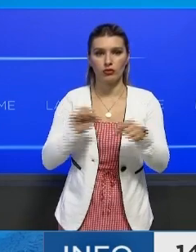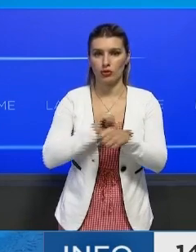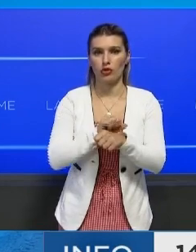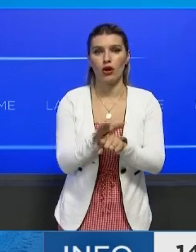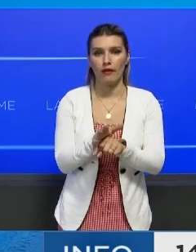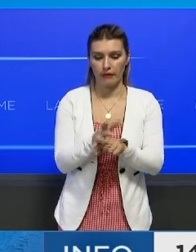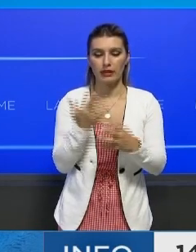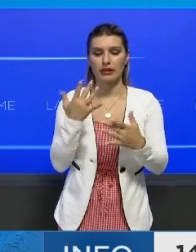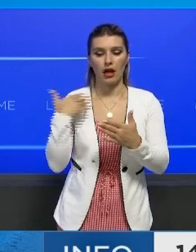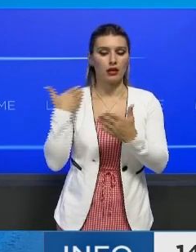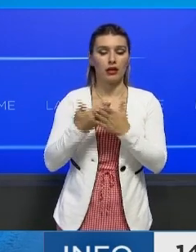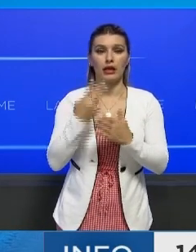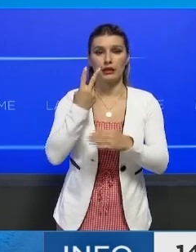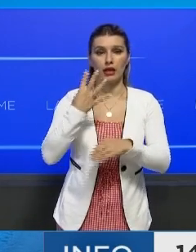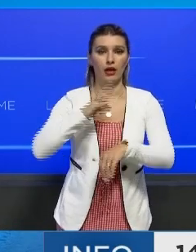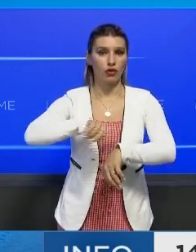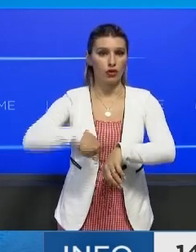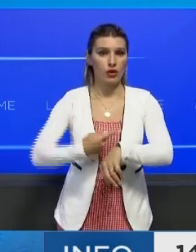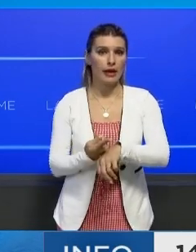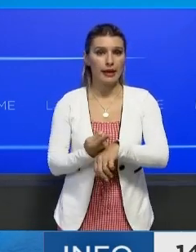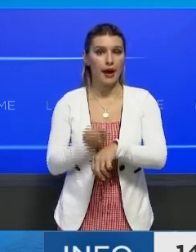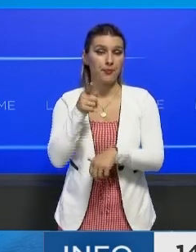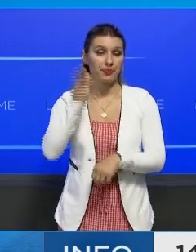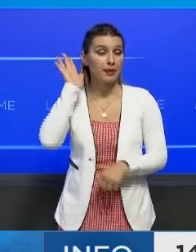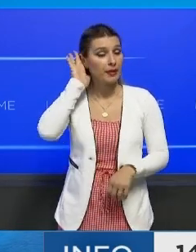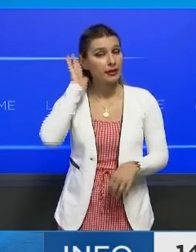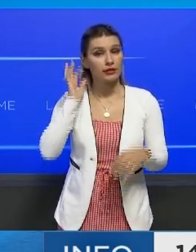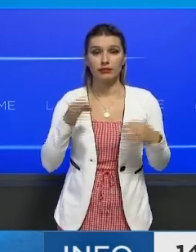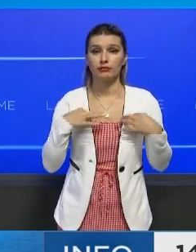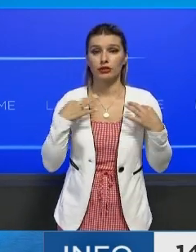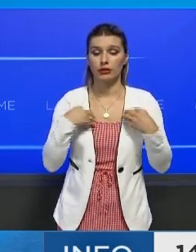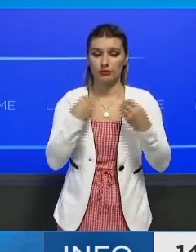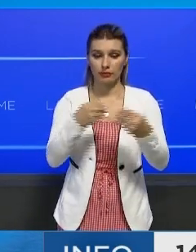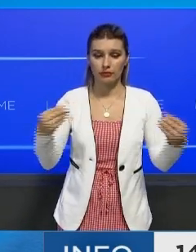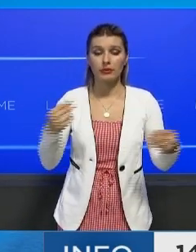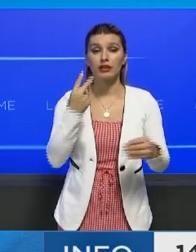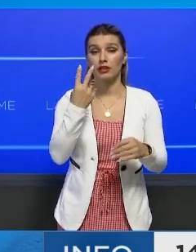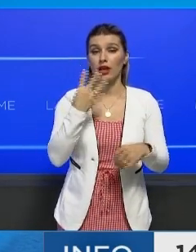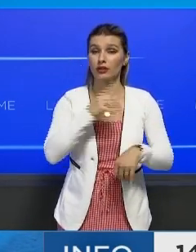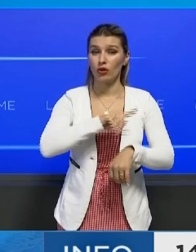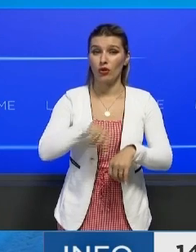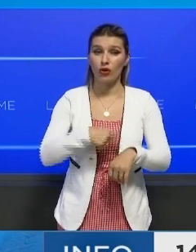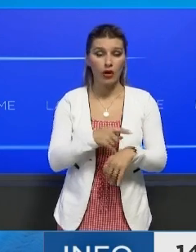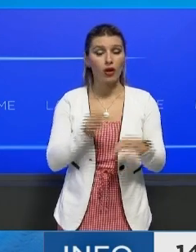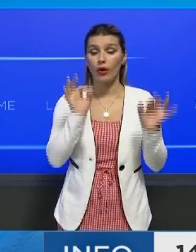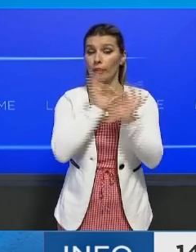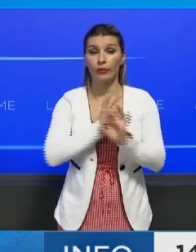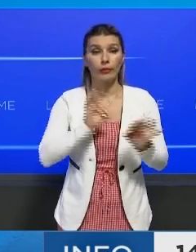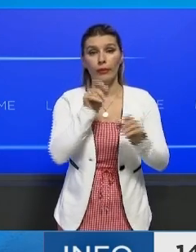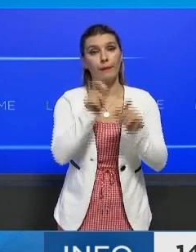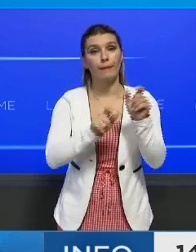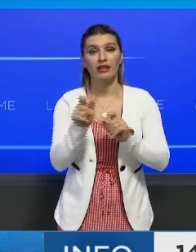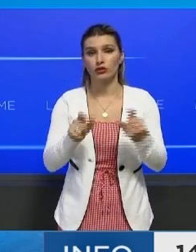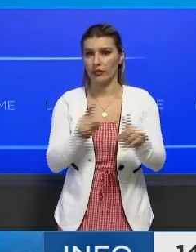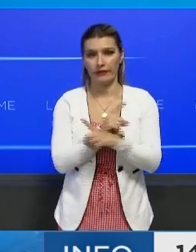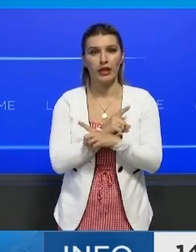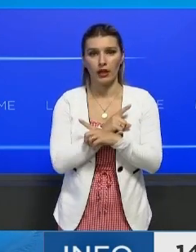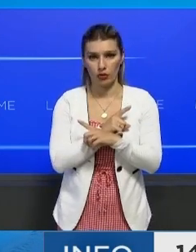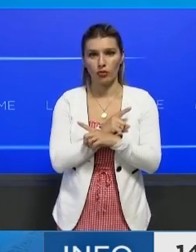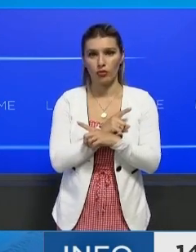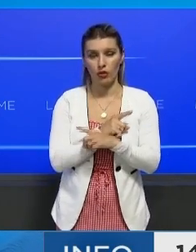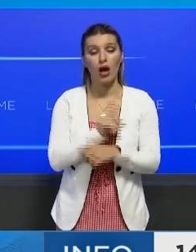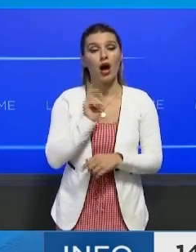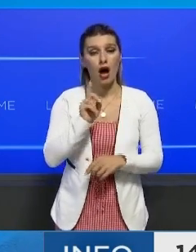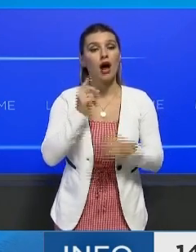në 24 orët e fundit. Sipas ministrisë, në 24 orët e fundit nuk është regjistruar asnjë rast i vdekjes,